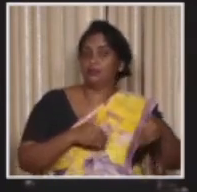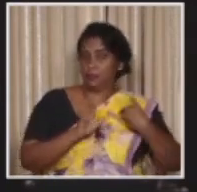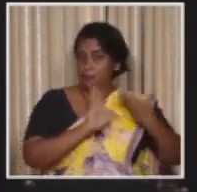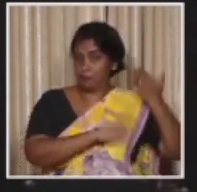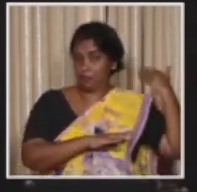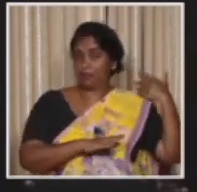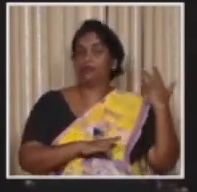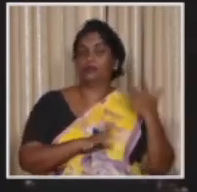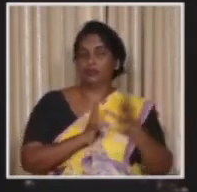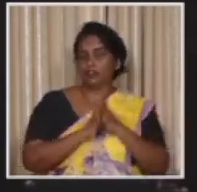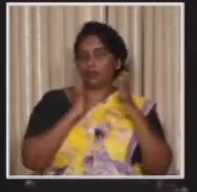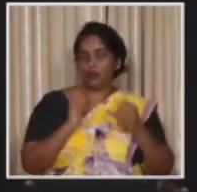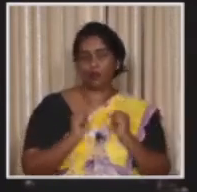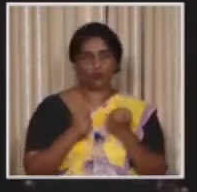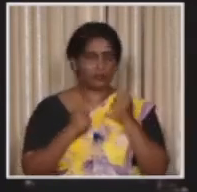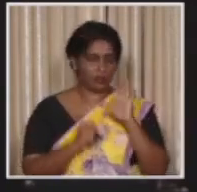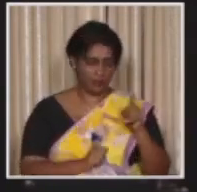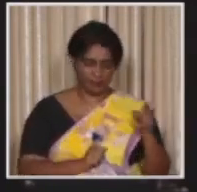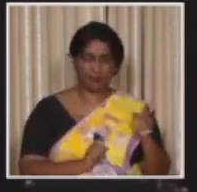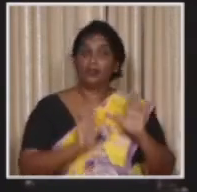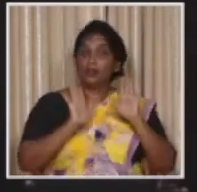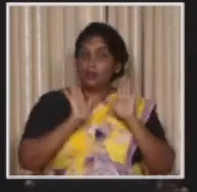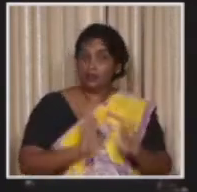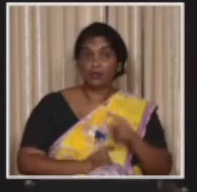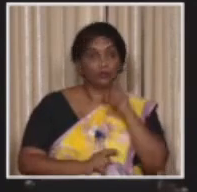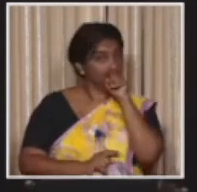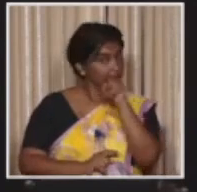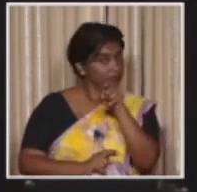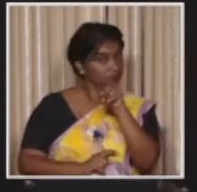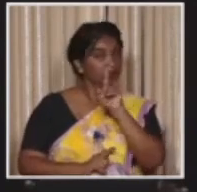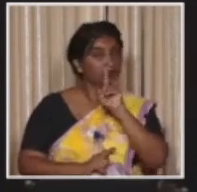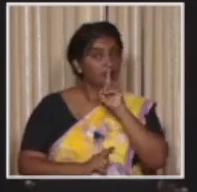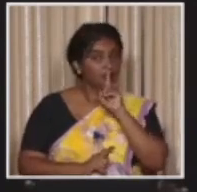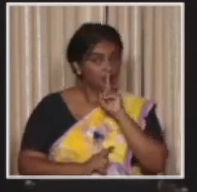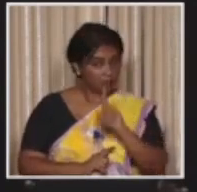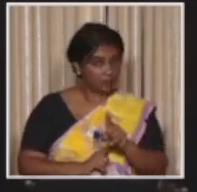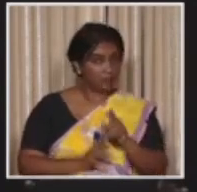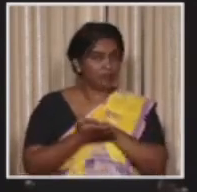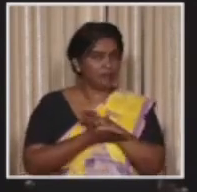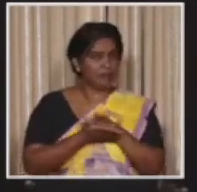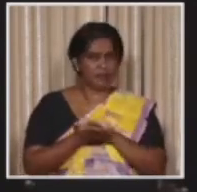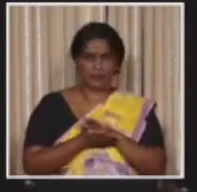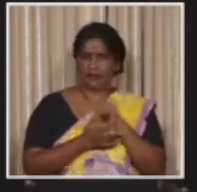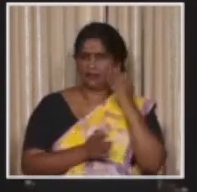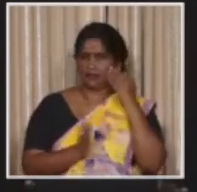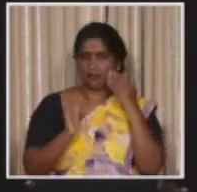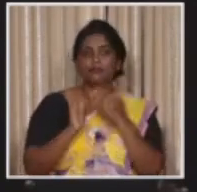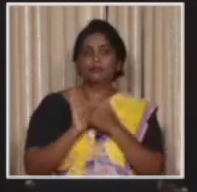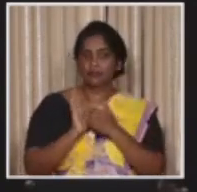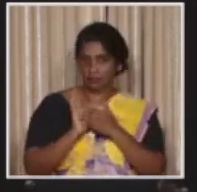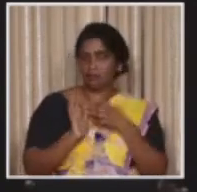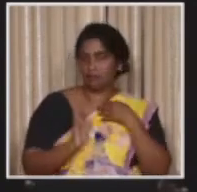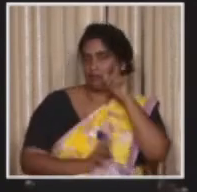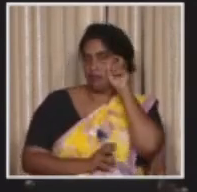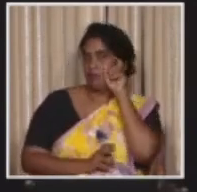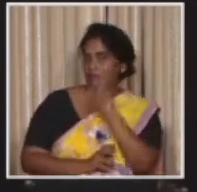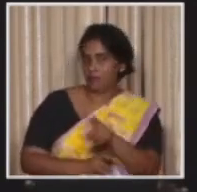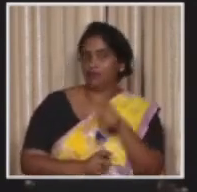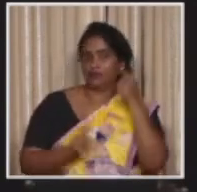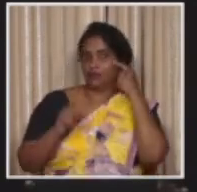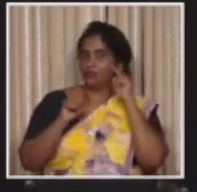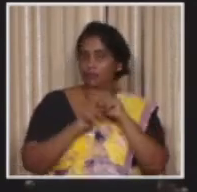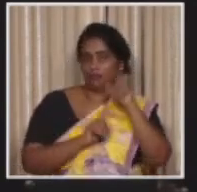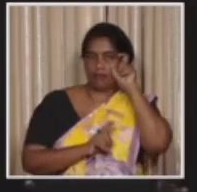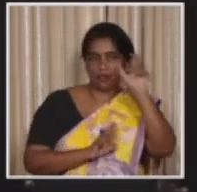පහුගිය කන්න දෙකේදීම උත්සාහයක් ගත්තා. නමුත් ඔබතුමා මේ පැහැදිලි කරපු පැහැදිලි කිරීම පිළිබඳව අපි අවධානය යොමු කරලා ඒ පිළිබඳව